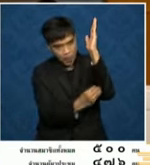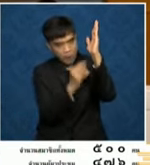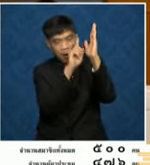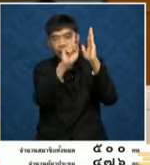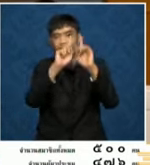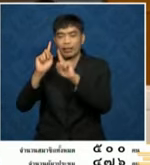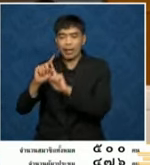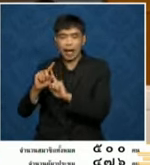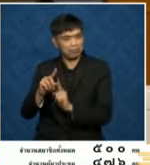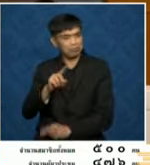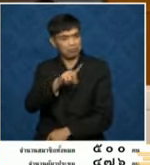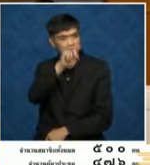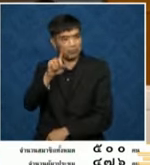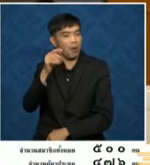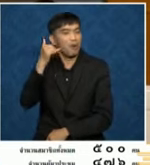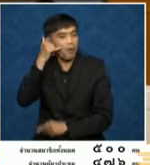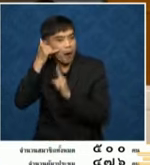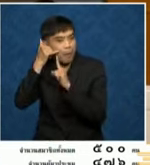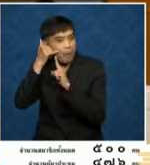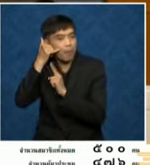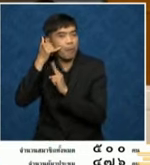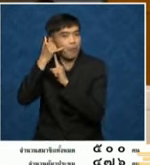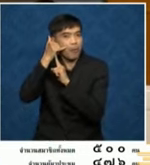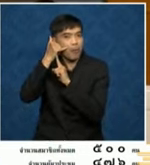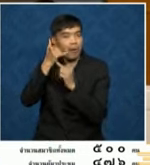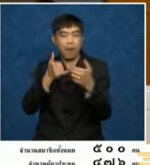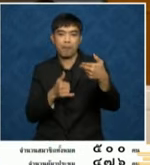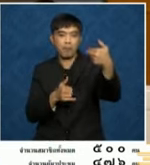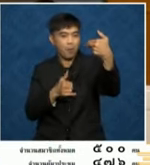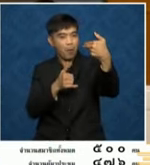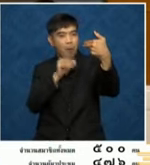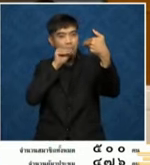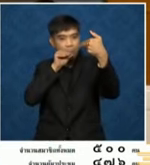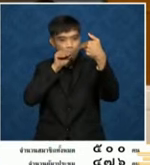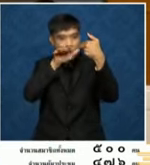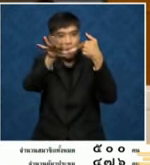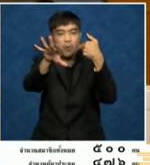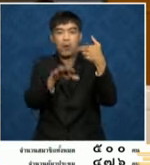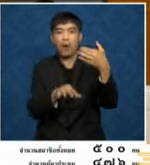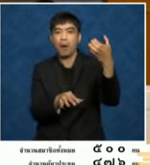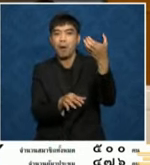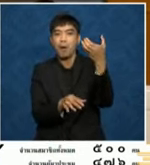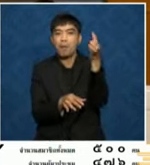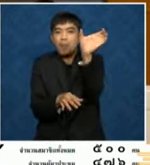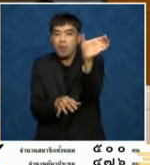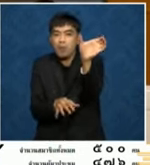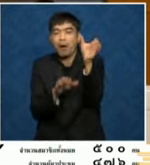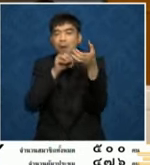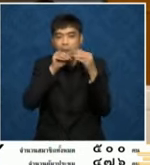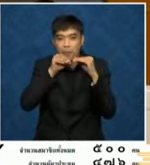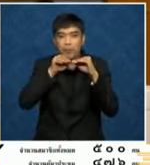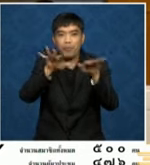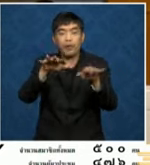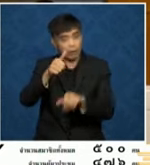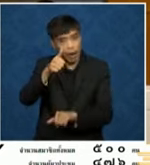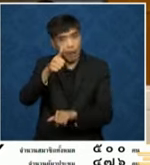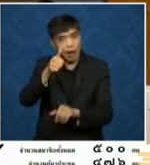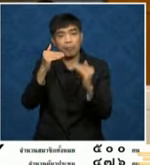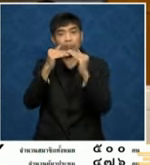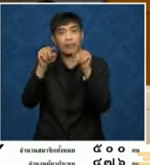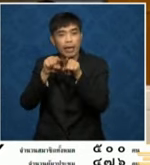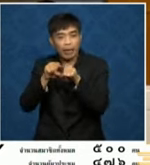กติโทรศัพท์มือถือเนี่ยมันก็น่าจะถ่ายทอดสัญญาณได้ไม่แพ้กันไม่ใช่เหรอบางส่วนอาจจะไม่จำเป็นหรอกเพราะว่าความคม